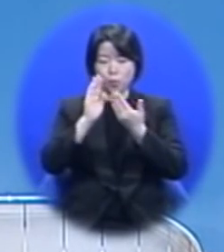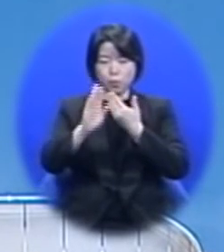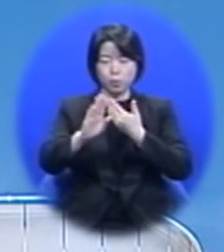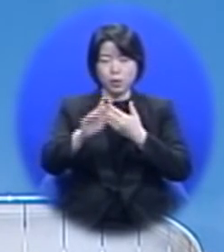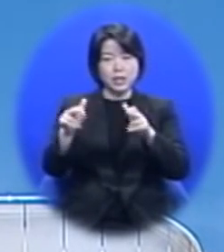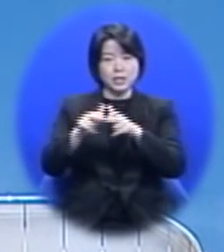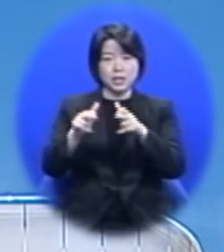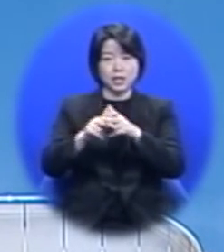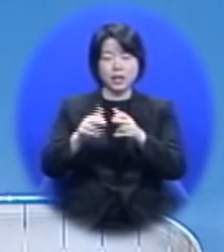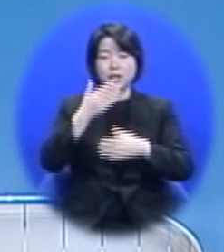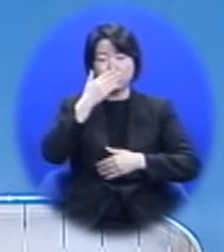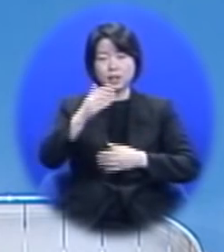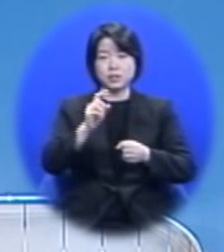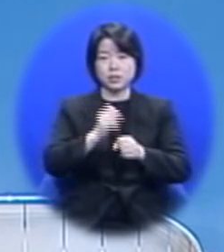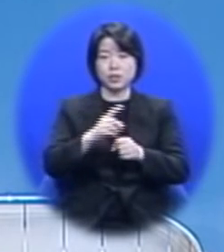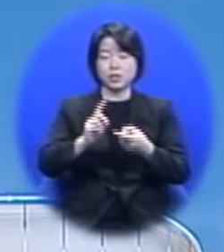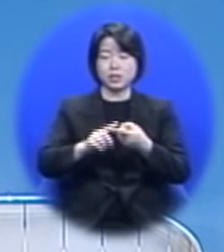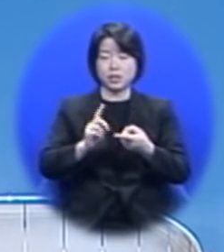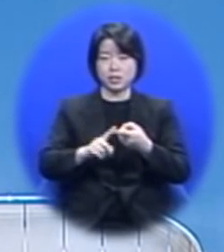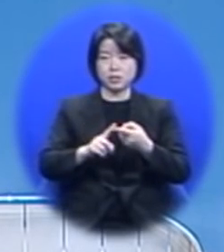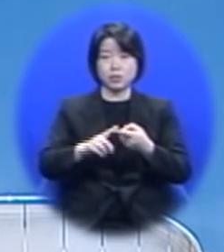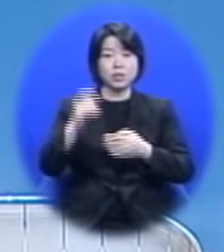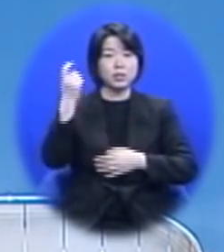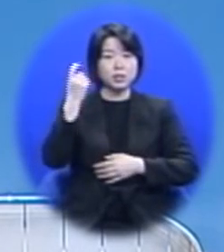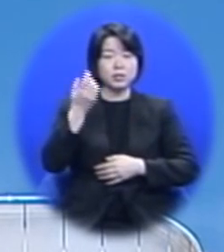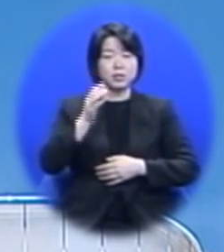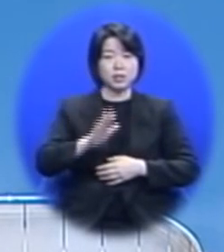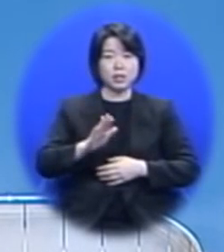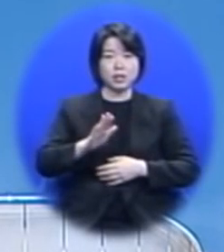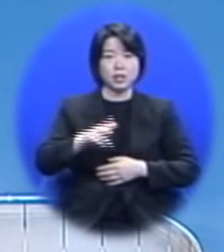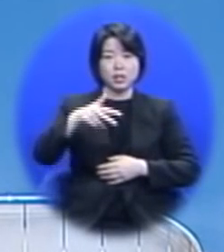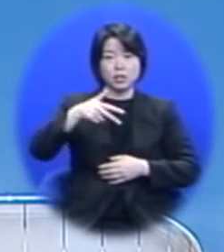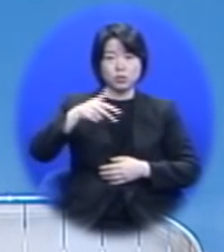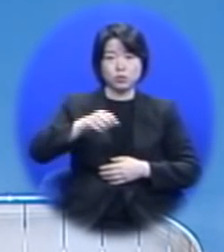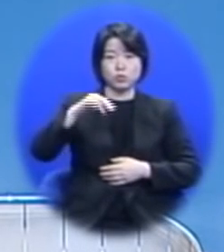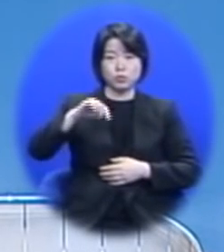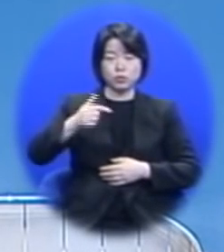이야기를 듣는데 주은이가 수술실에서 나왔습니다.